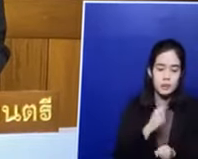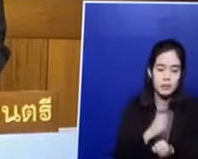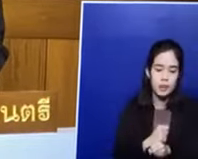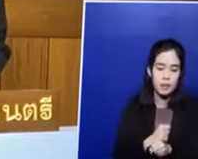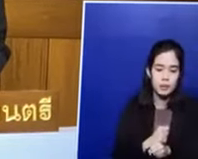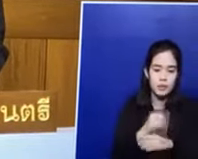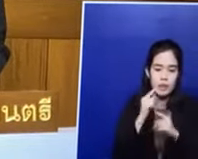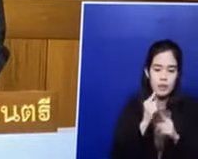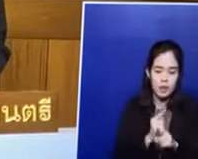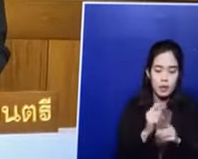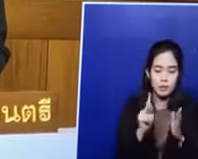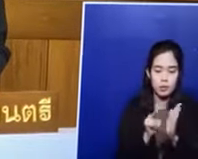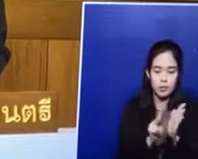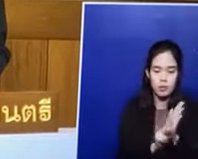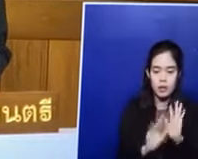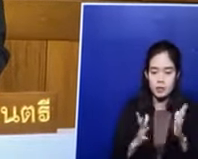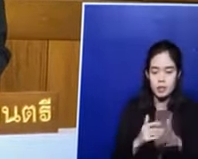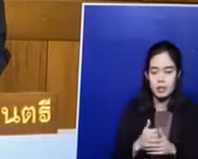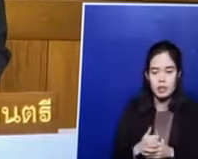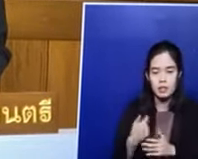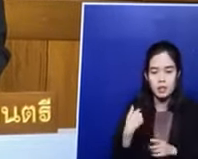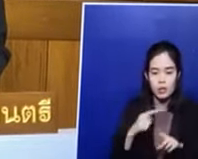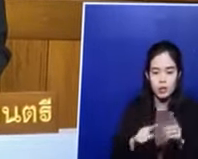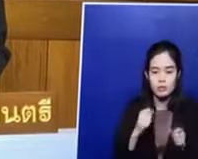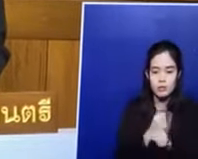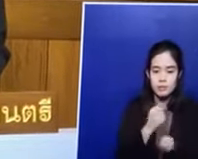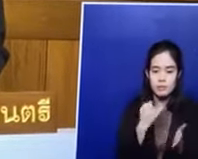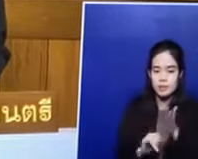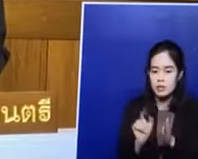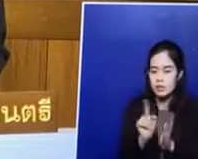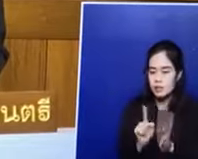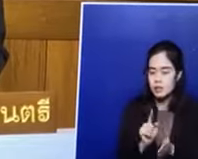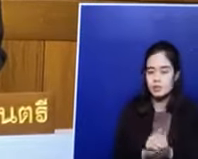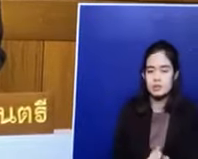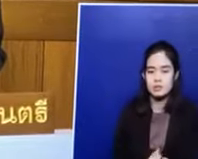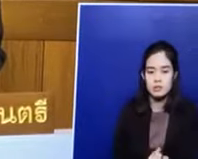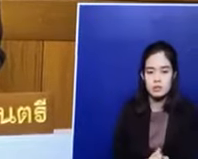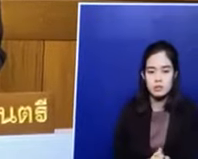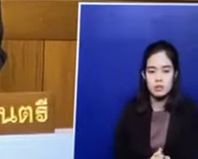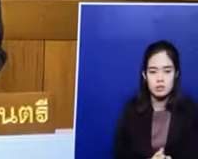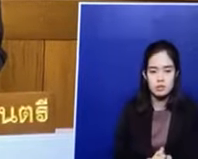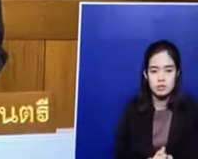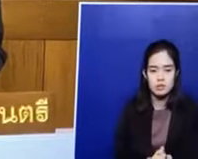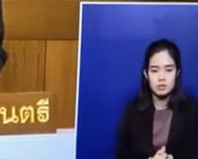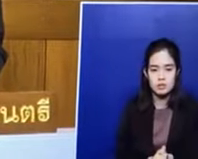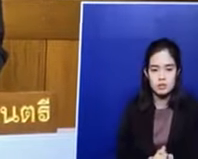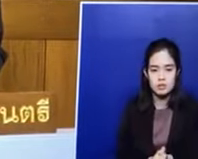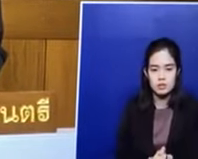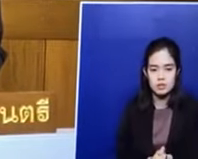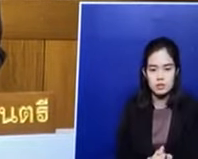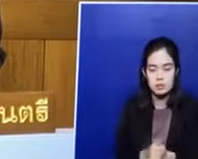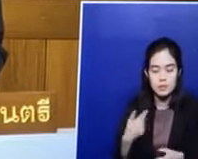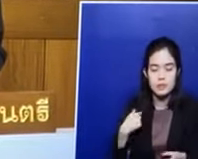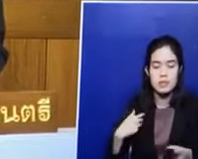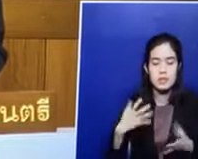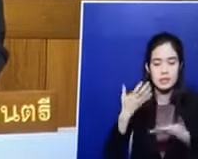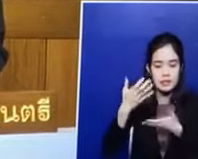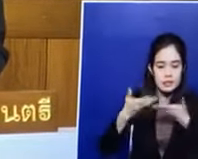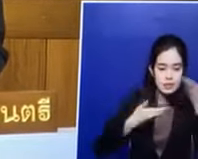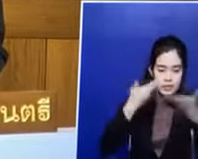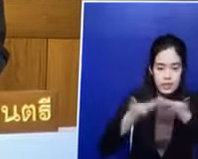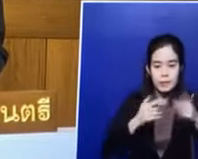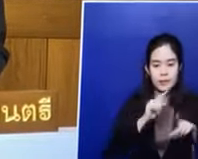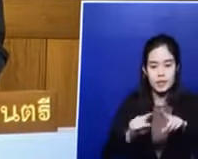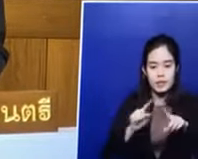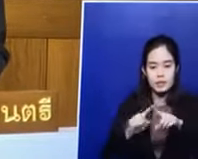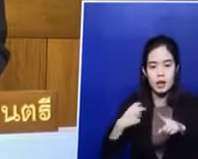ดำเนินการเนื่องจากเงื่อนไขหรือข้อขัดข้องบางประการเช่นการดำเนินงานตามฤดูกาลการดำเนินงานตามปฏิทินกิจกรรมการดำเนินงานในช่วงสภา